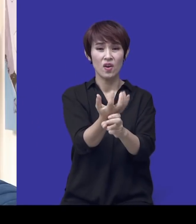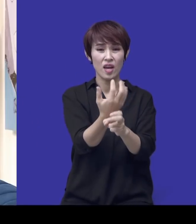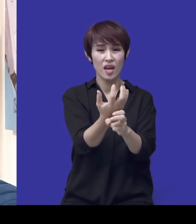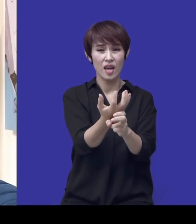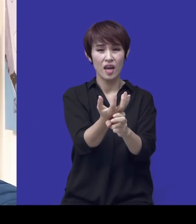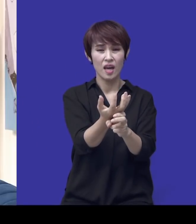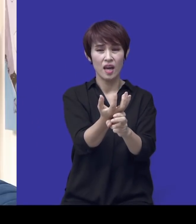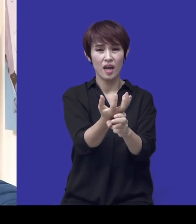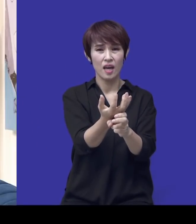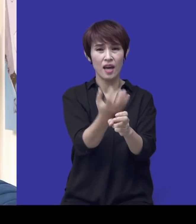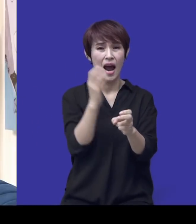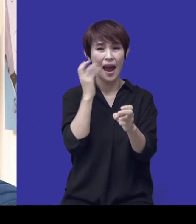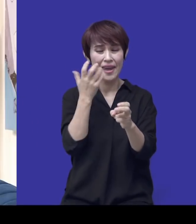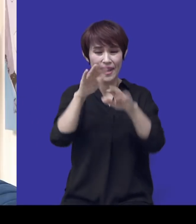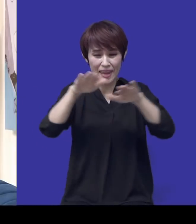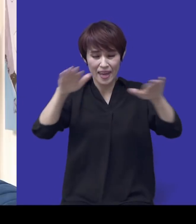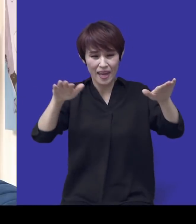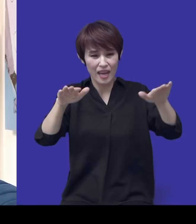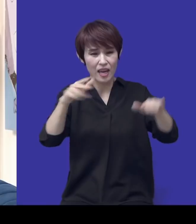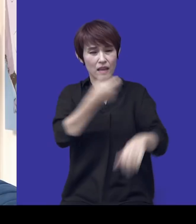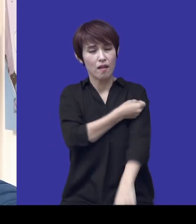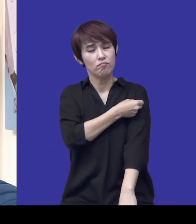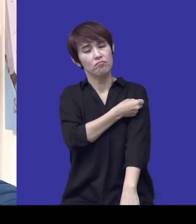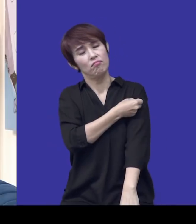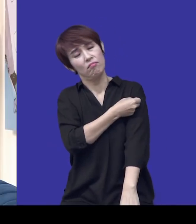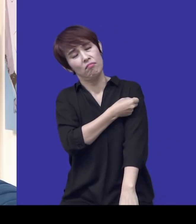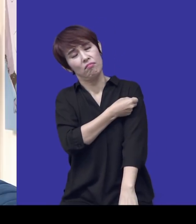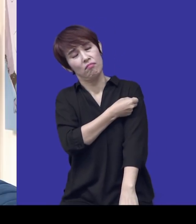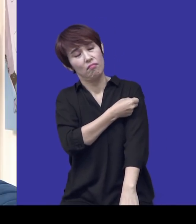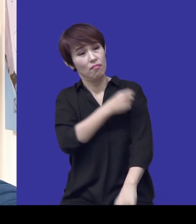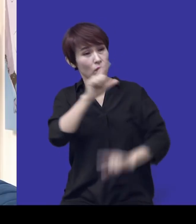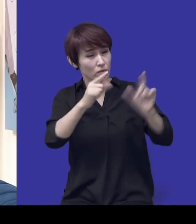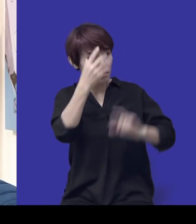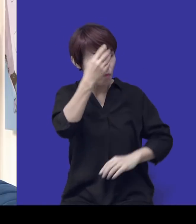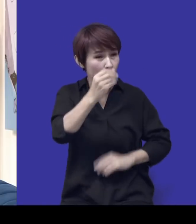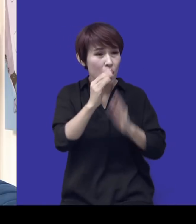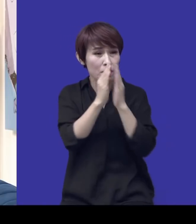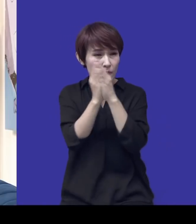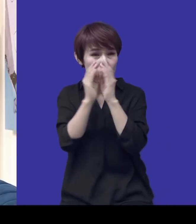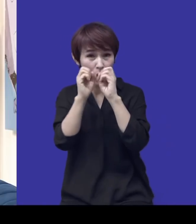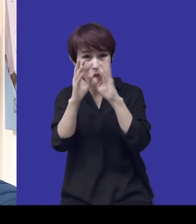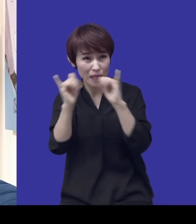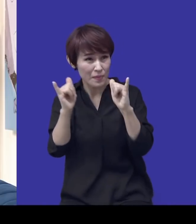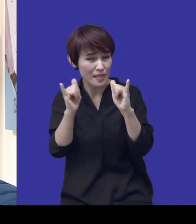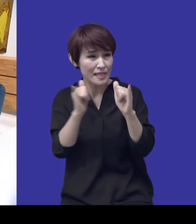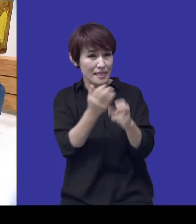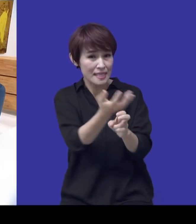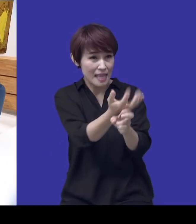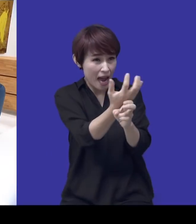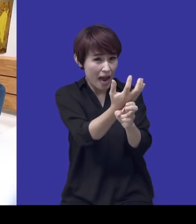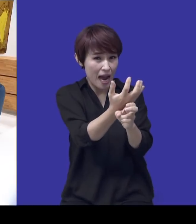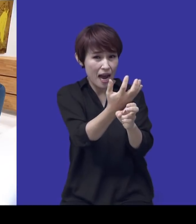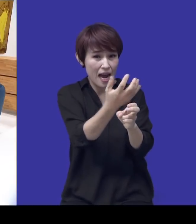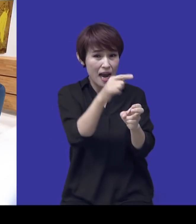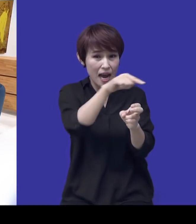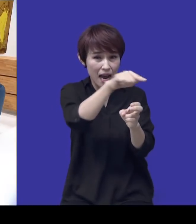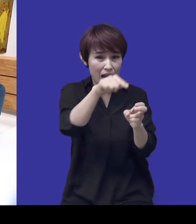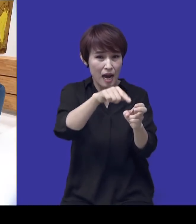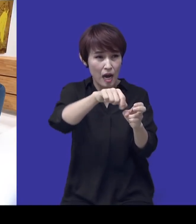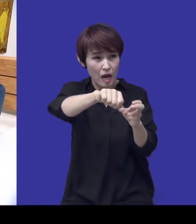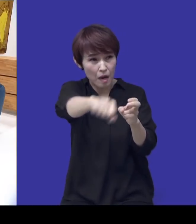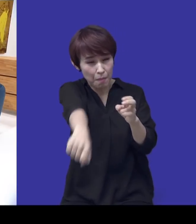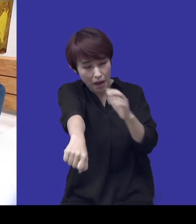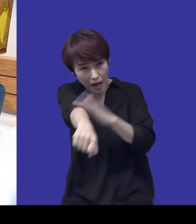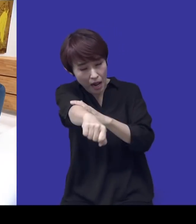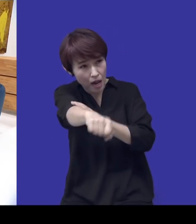맞고 이렇게 취해서 있는 것을 그 미얀마 선교사님이 그 아이들을 싣고 가는 차에 아이들 팔 하나가 나와 있는 걸